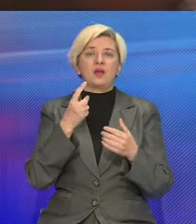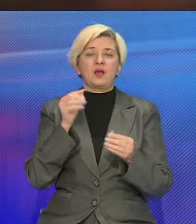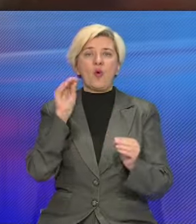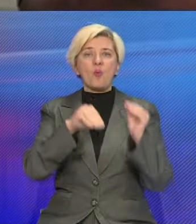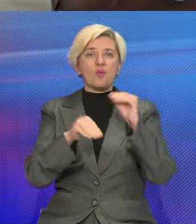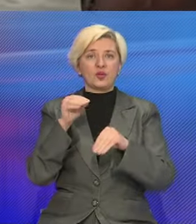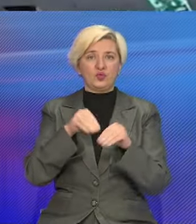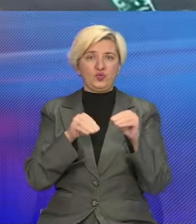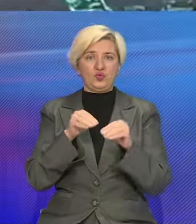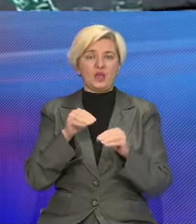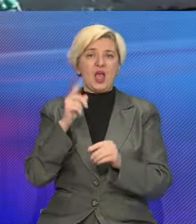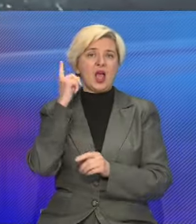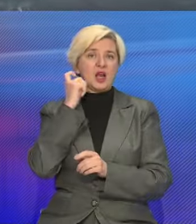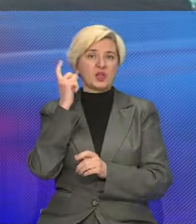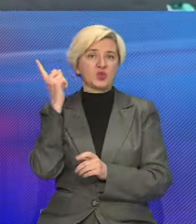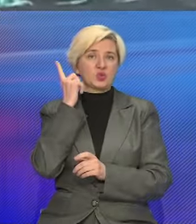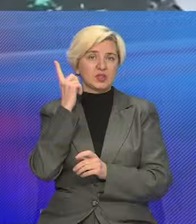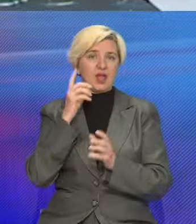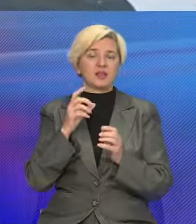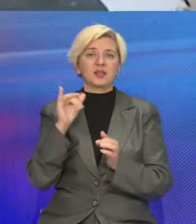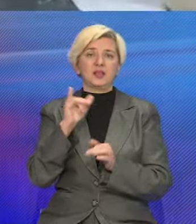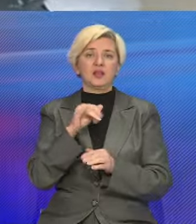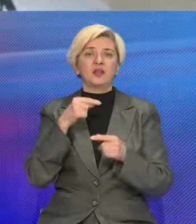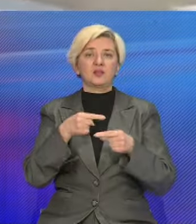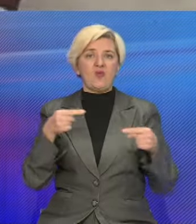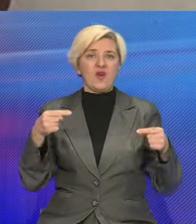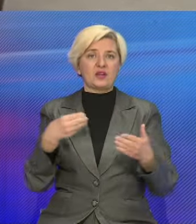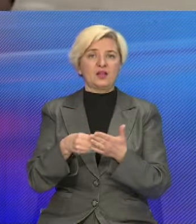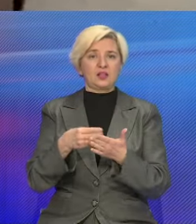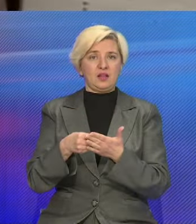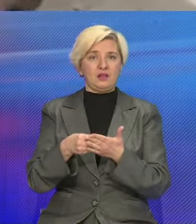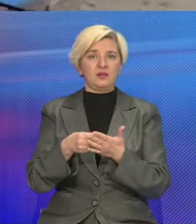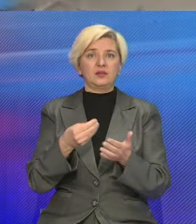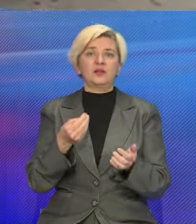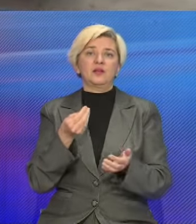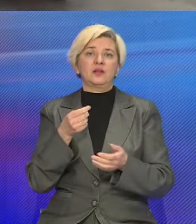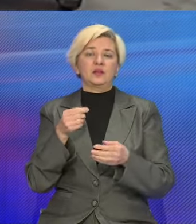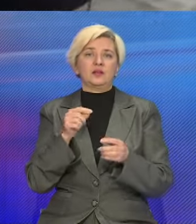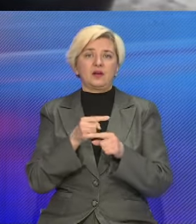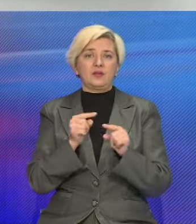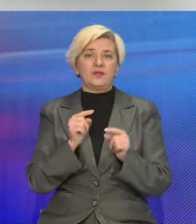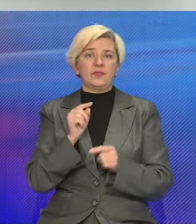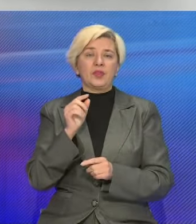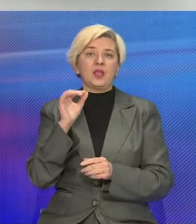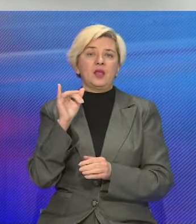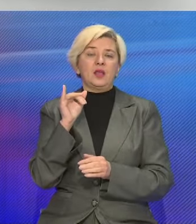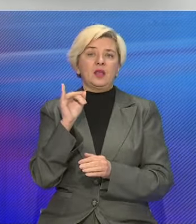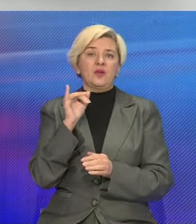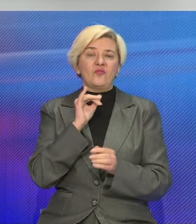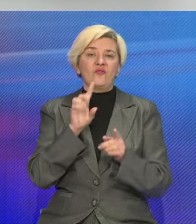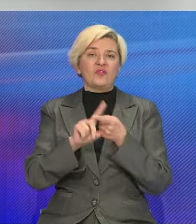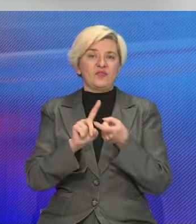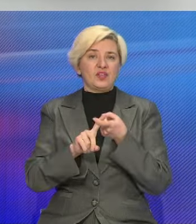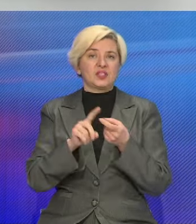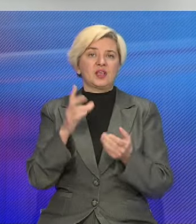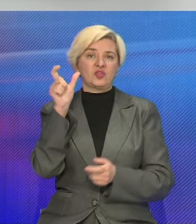радіостанцій і товарно-материальні каштовності. Беспілотнік накеріваны на експертизу. У адносинних до громадянина у ладальніка